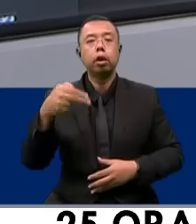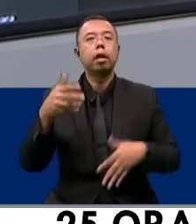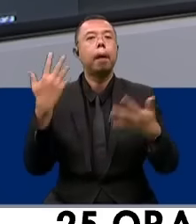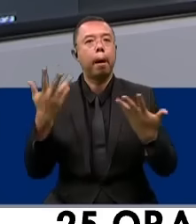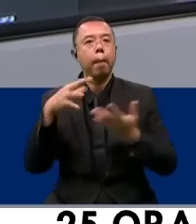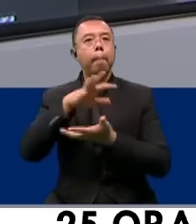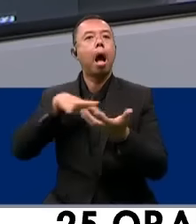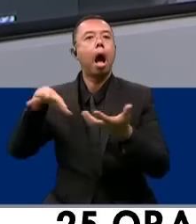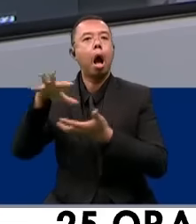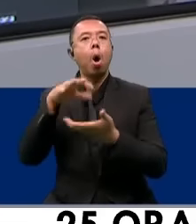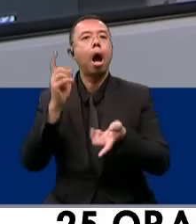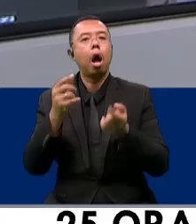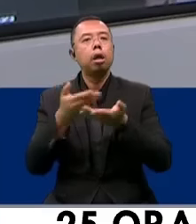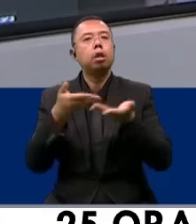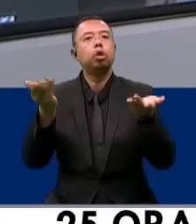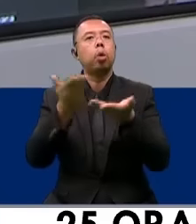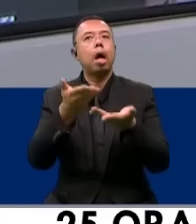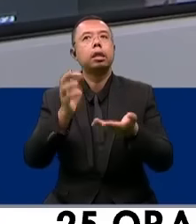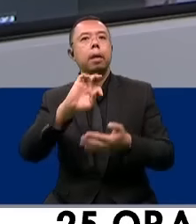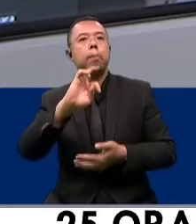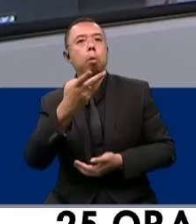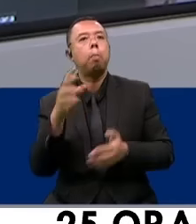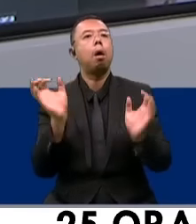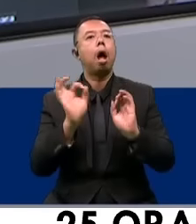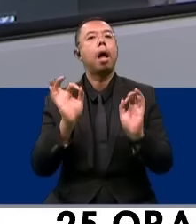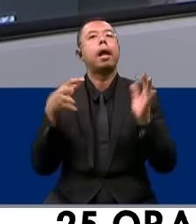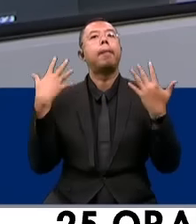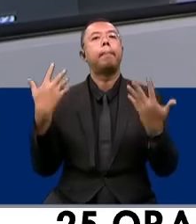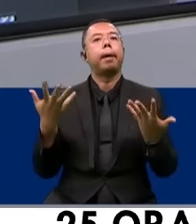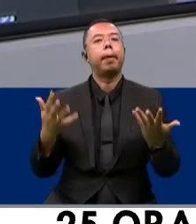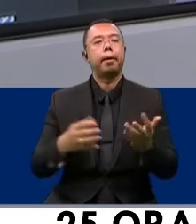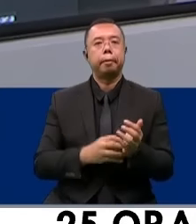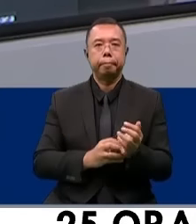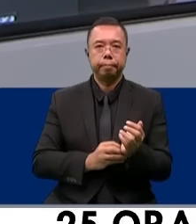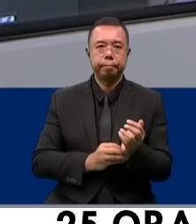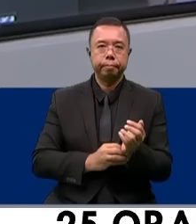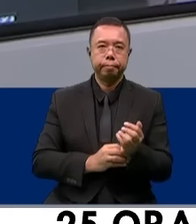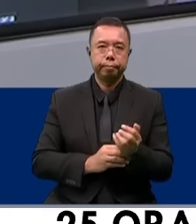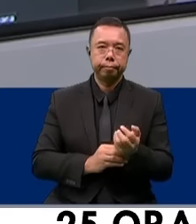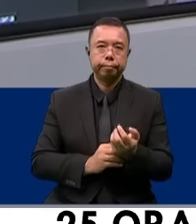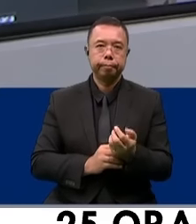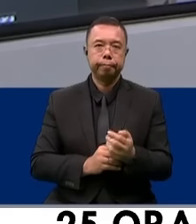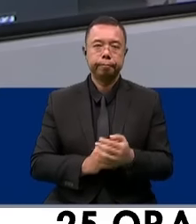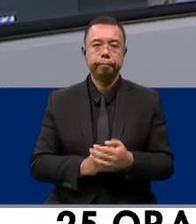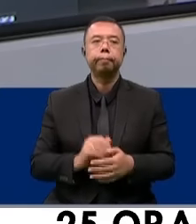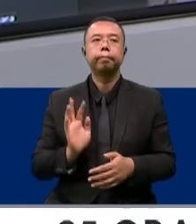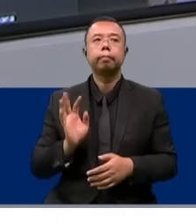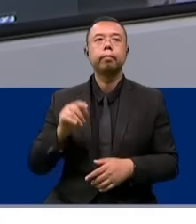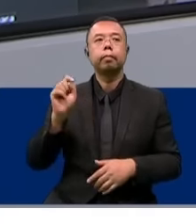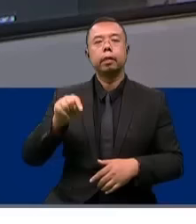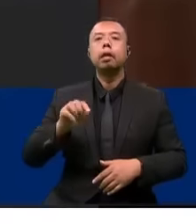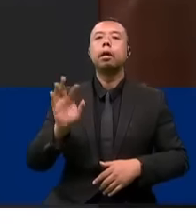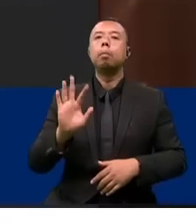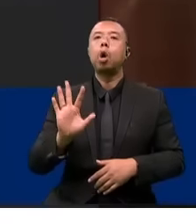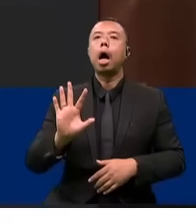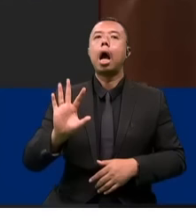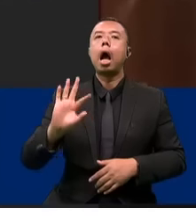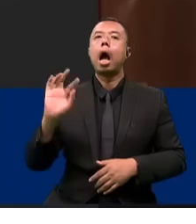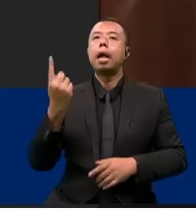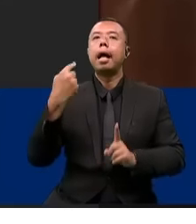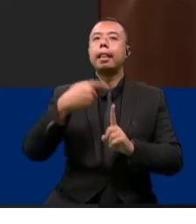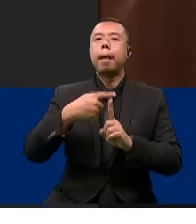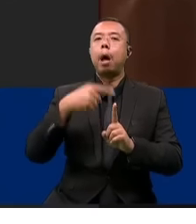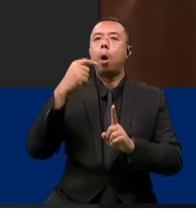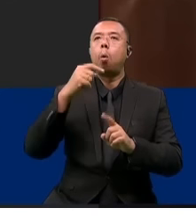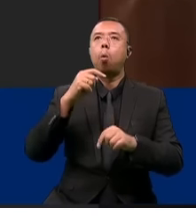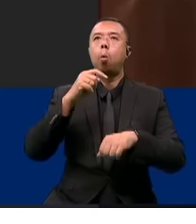berdampak kalau situasi tidak berubah atau seperti apa anda lihat Oke ini tidak hanya menambah waktu ya Mas